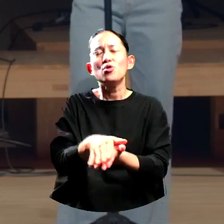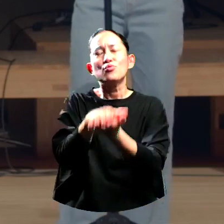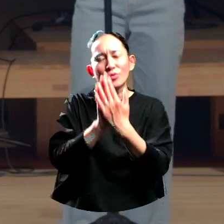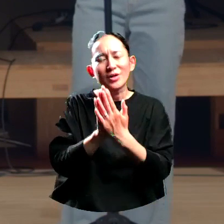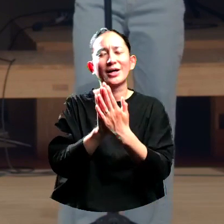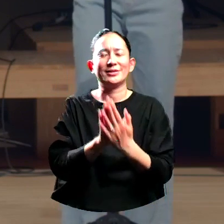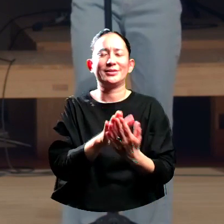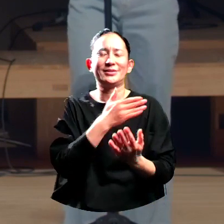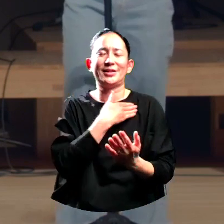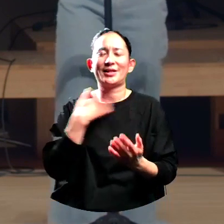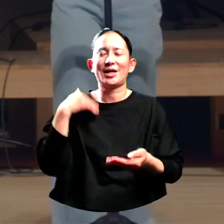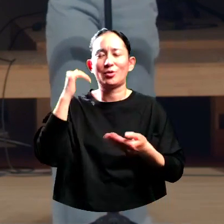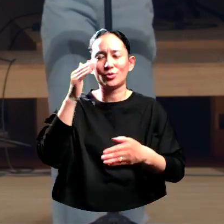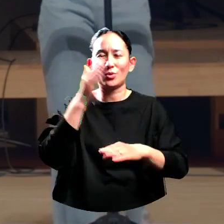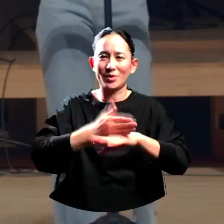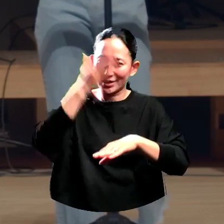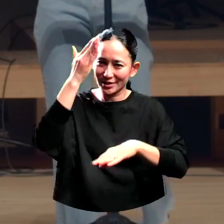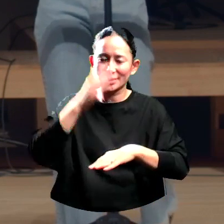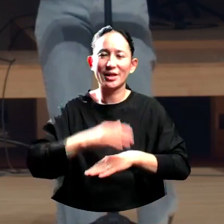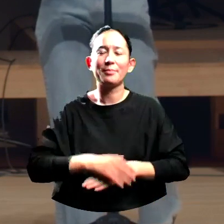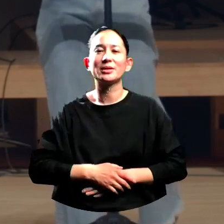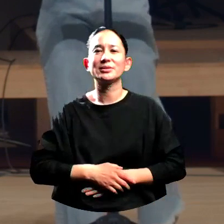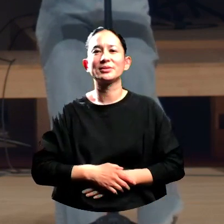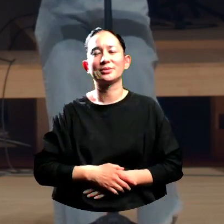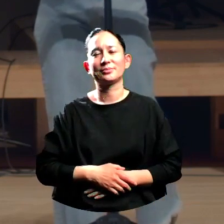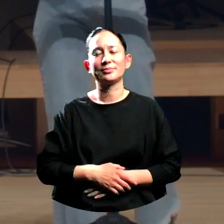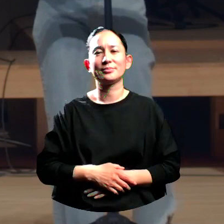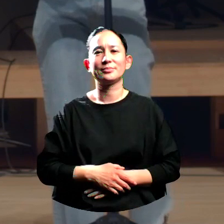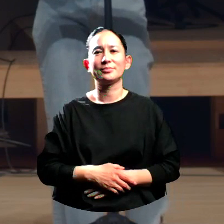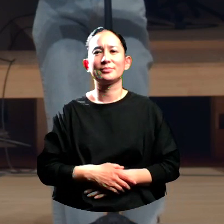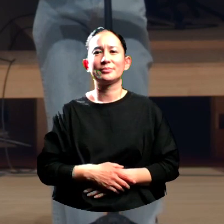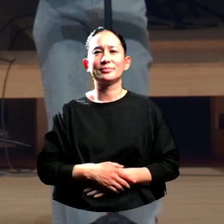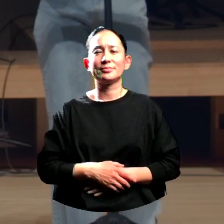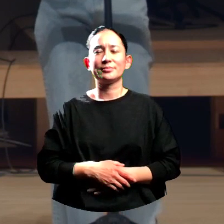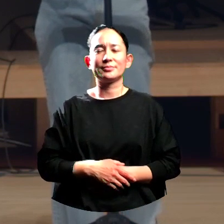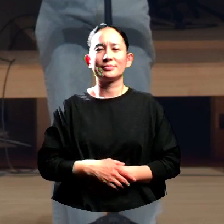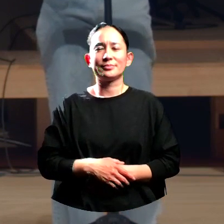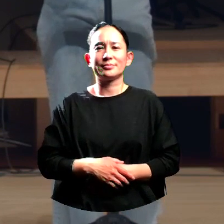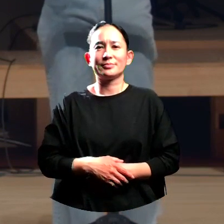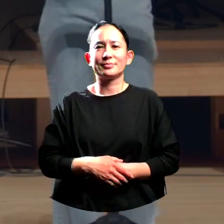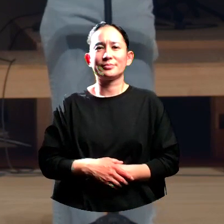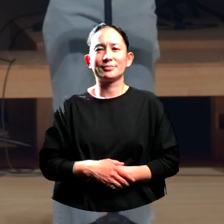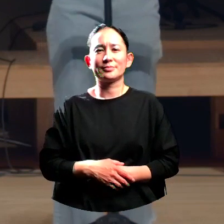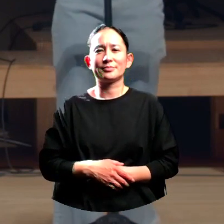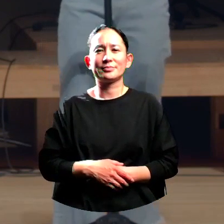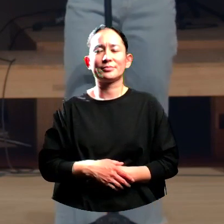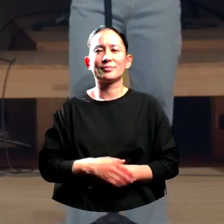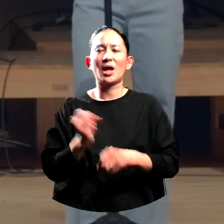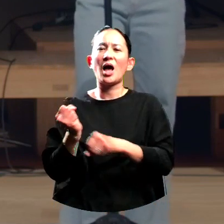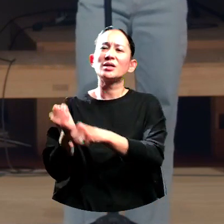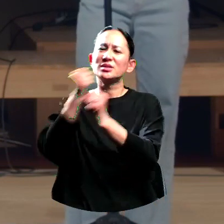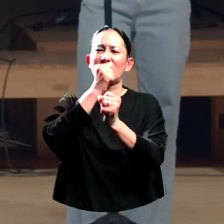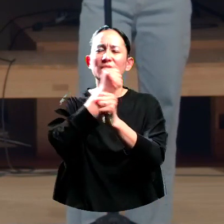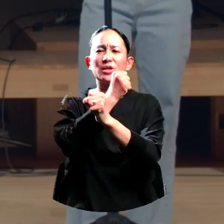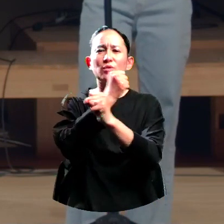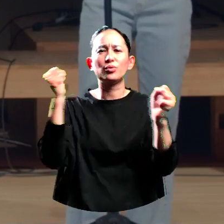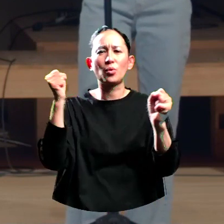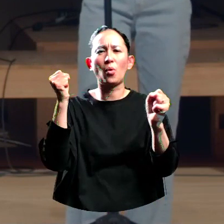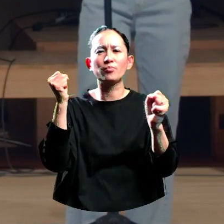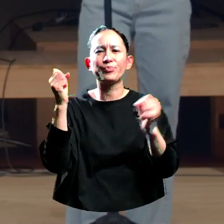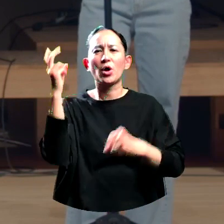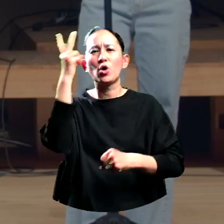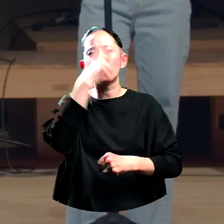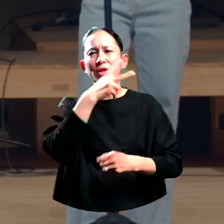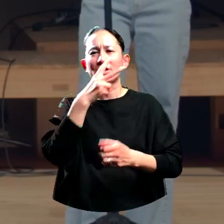I recovered from what it seemed unrecoverable. And I'm so grateful for that. 再起不能、再び起き上が